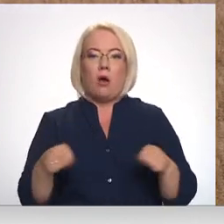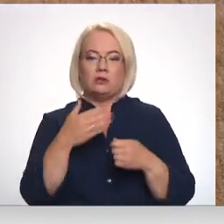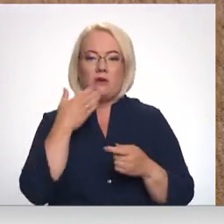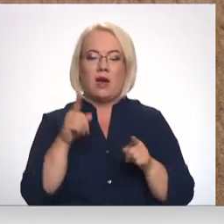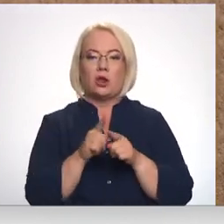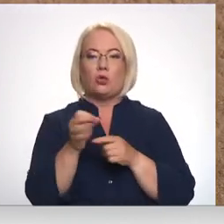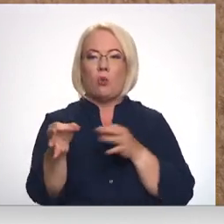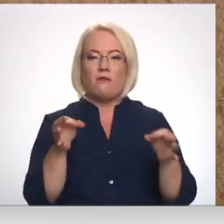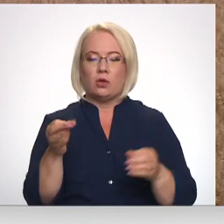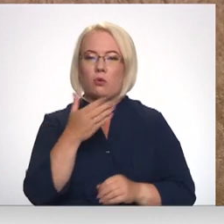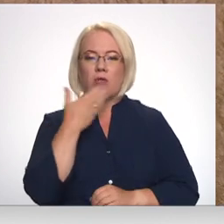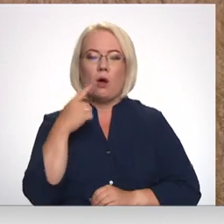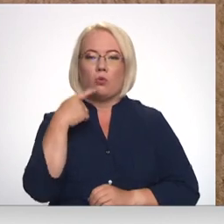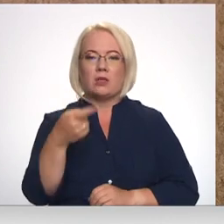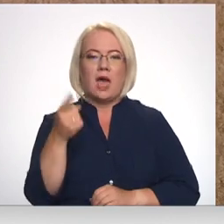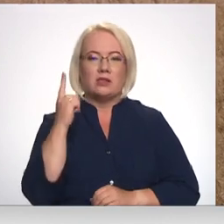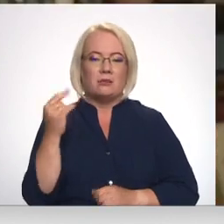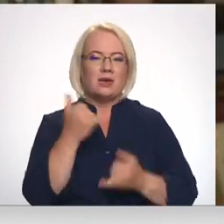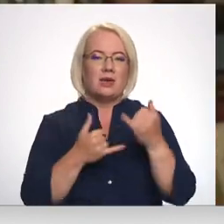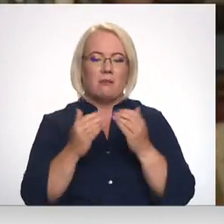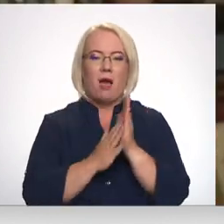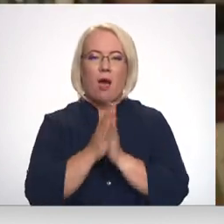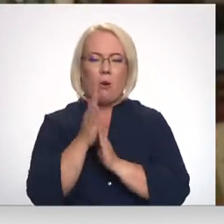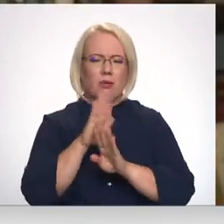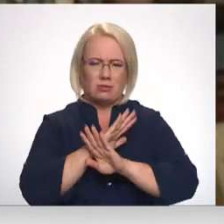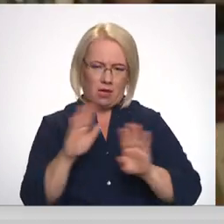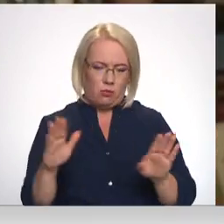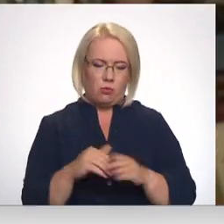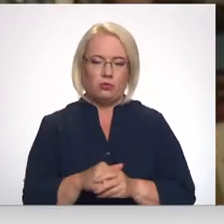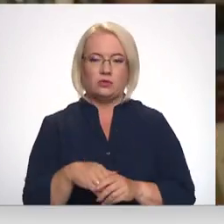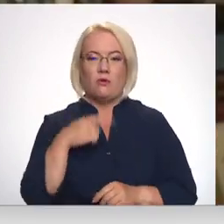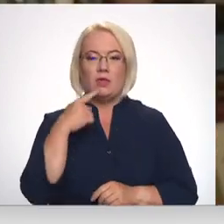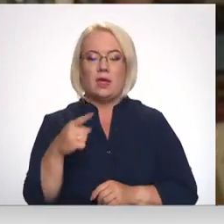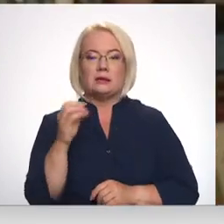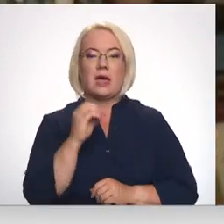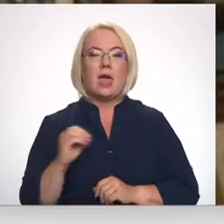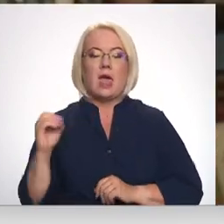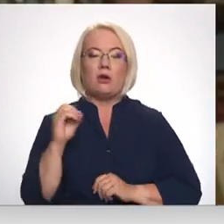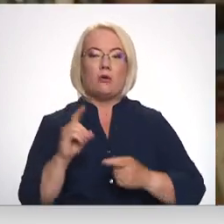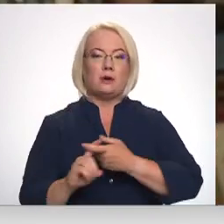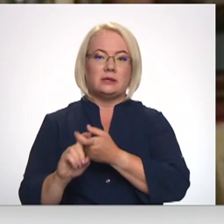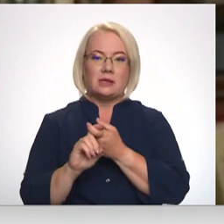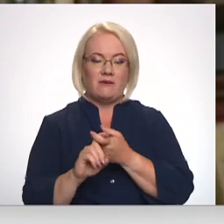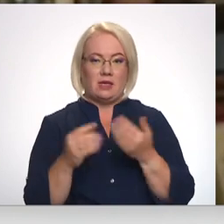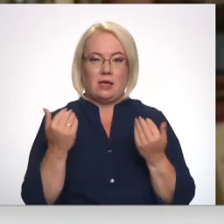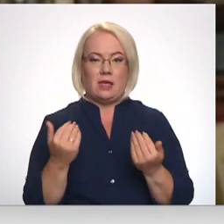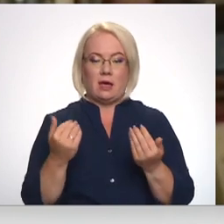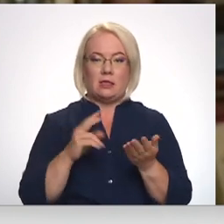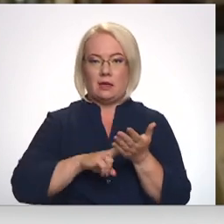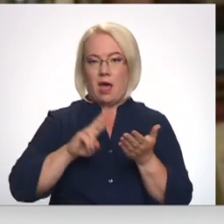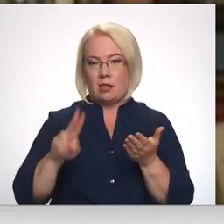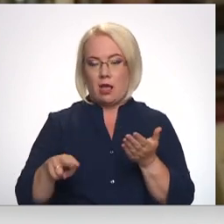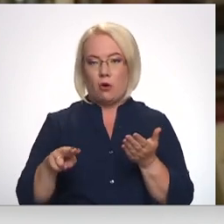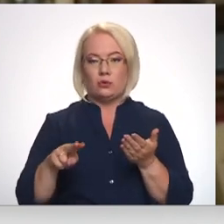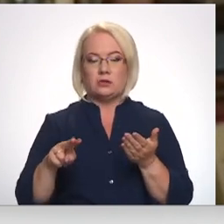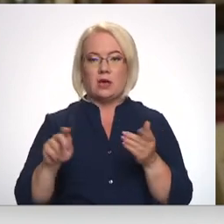kur nav noteikti aizliegumi, tie nebūs. Eiropas Savienības teritorijā uz doto brīdi atļauts audzēt ir tikai